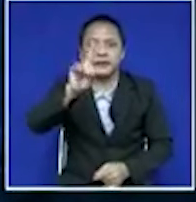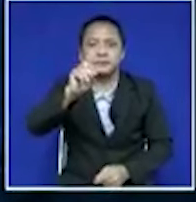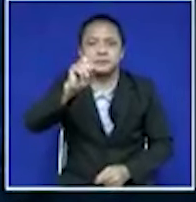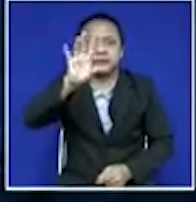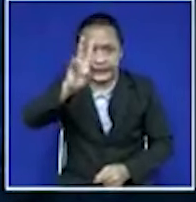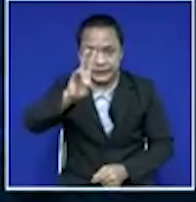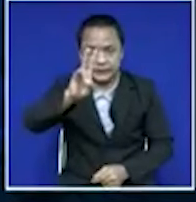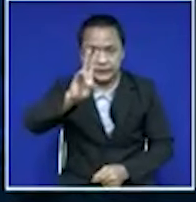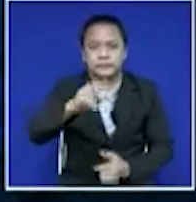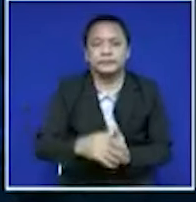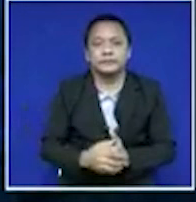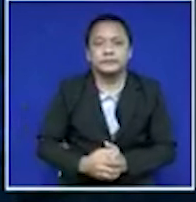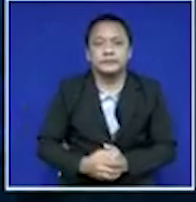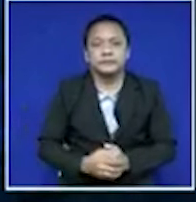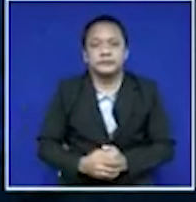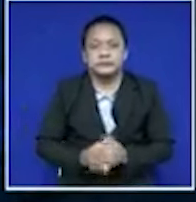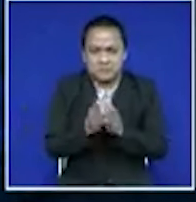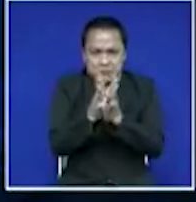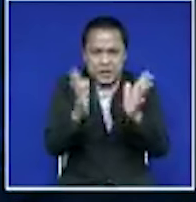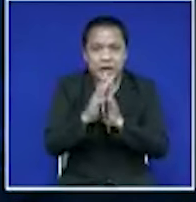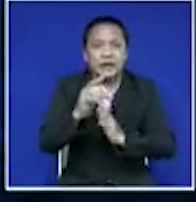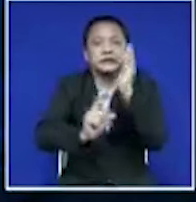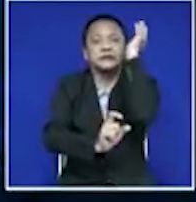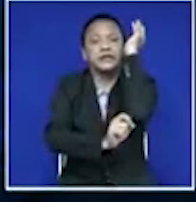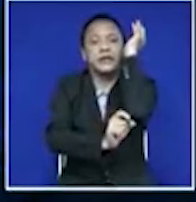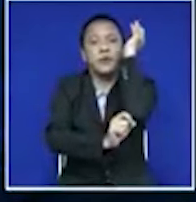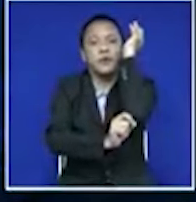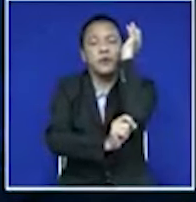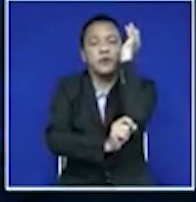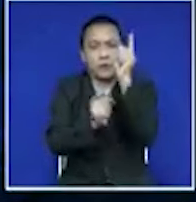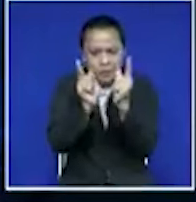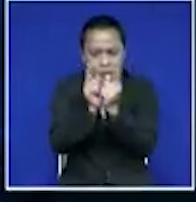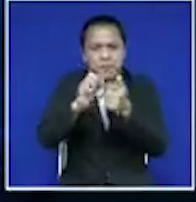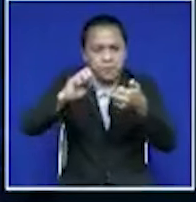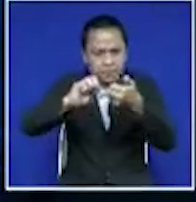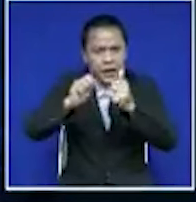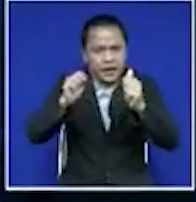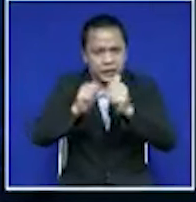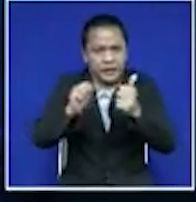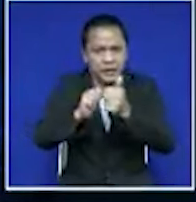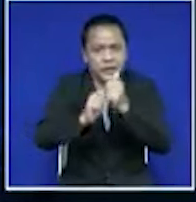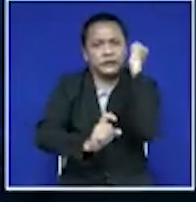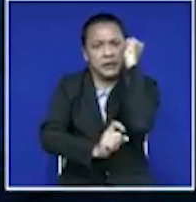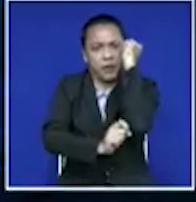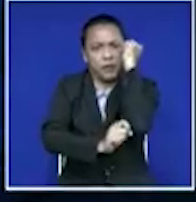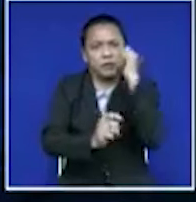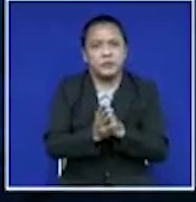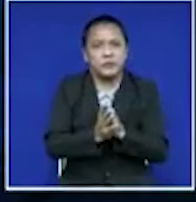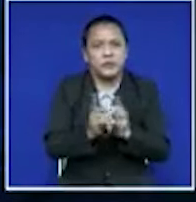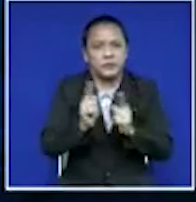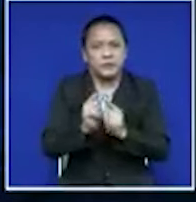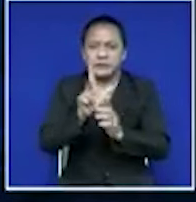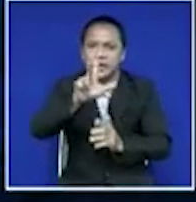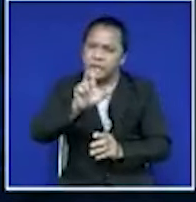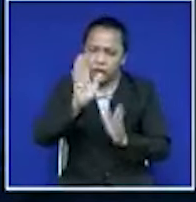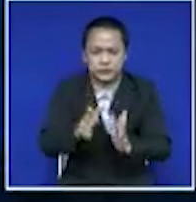115,187 รายนะครับ จำนวนมากทีเดียวสิงคโปร์เจอกันกับปัญหาของคนที่เป็นแรงงานต่างด้าวซึ่งเขามี